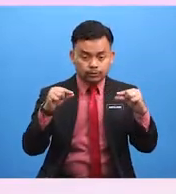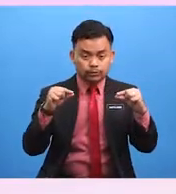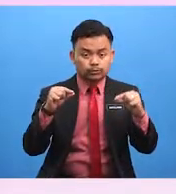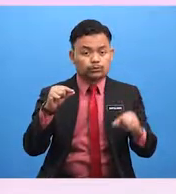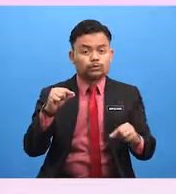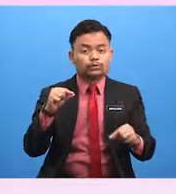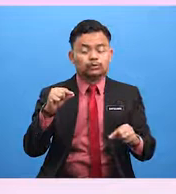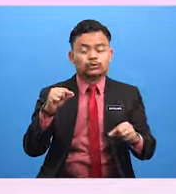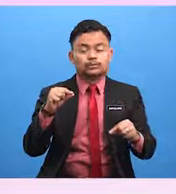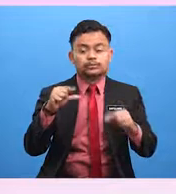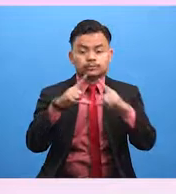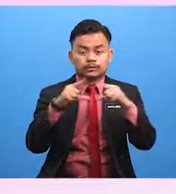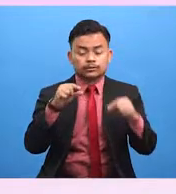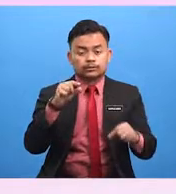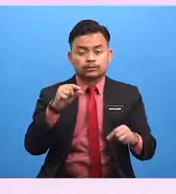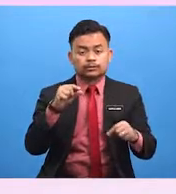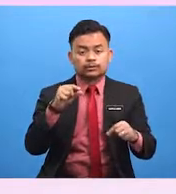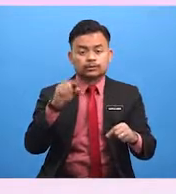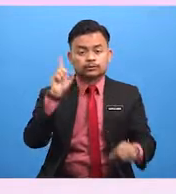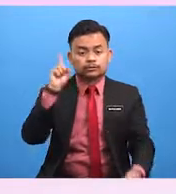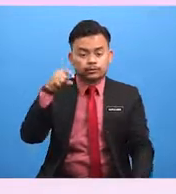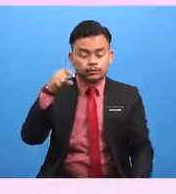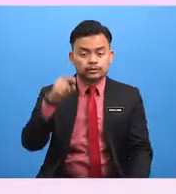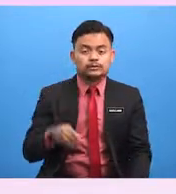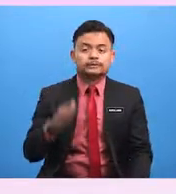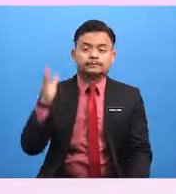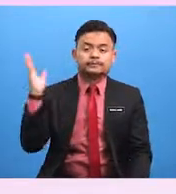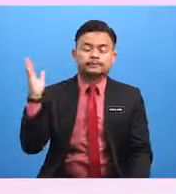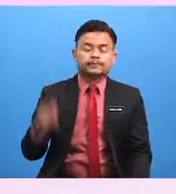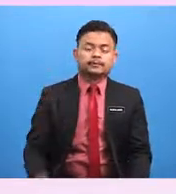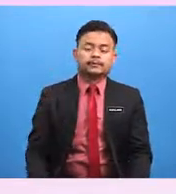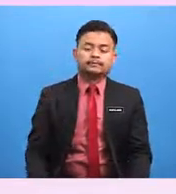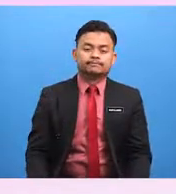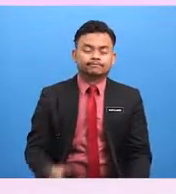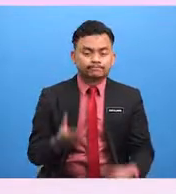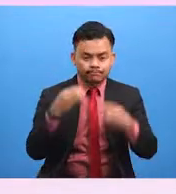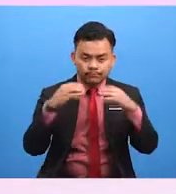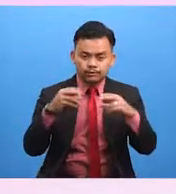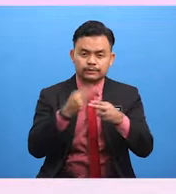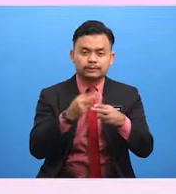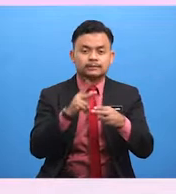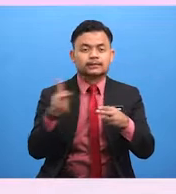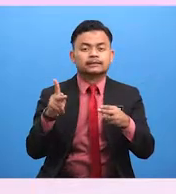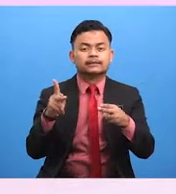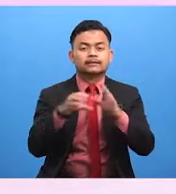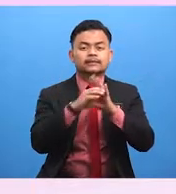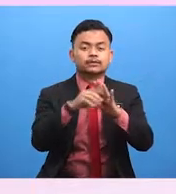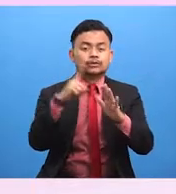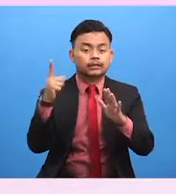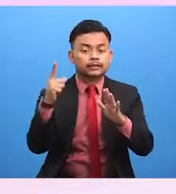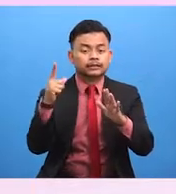ais. Cuba kamu namakan contoh objek lain yang berbentuk kubus.